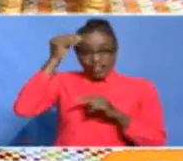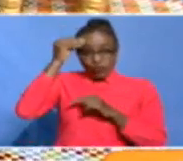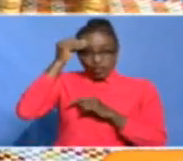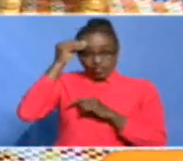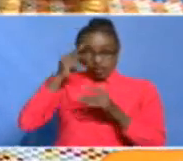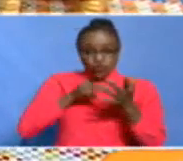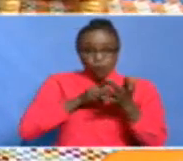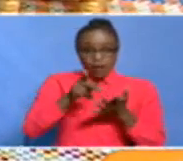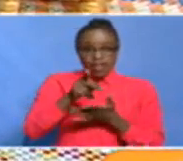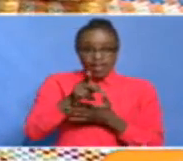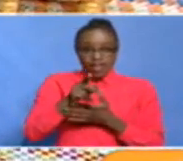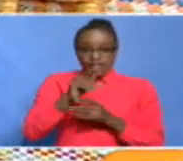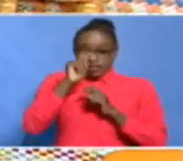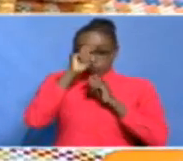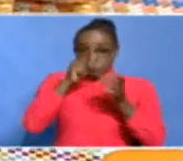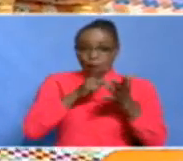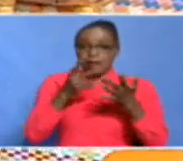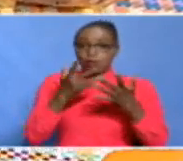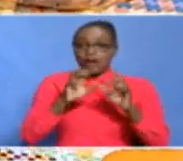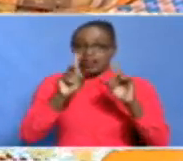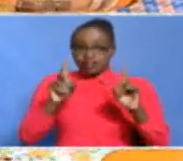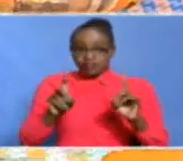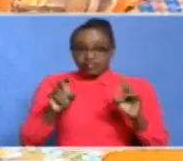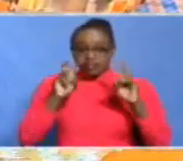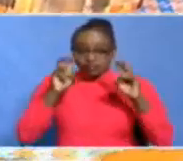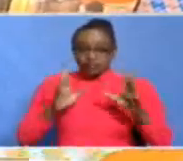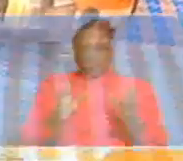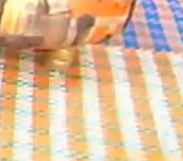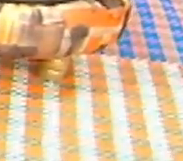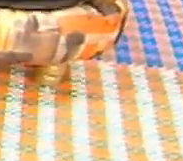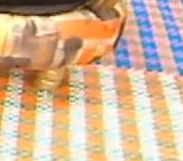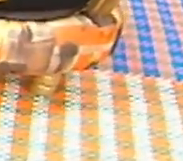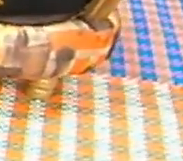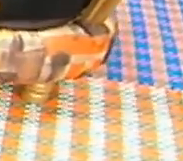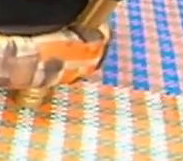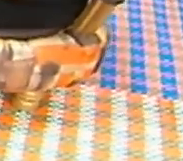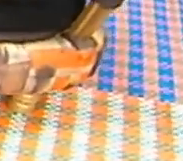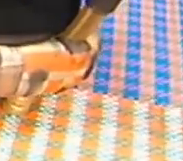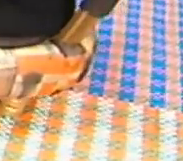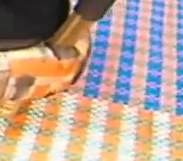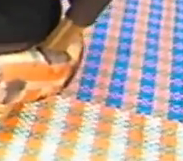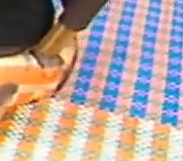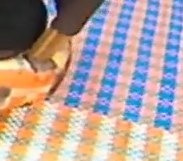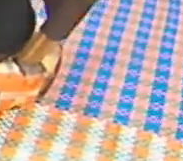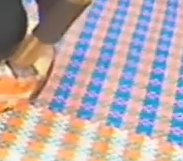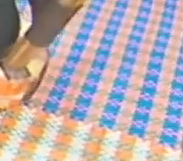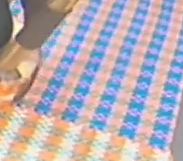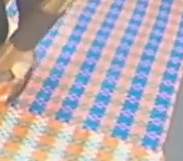mwainunua. Heshima utainunua wapi mtazamaji?